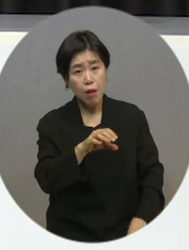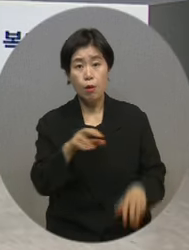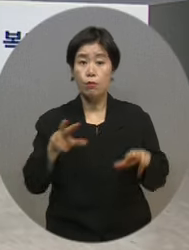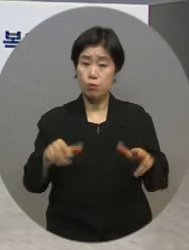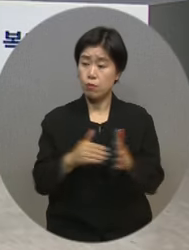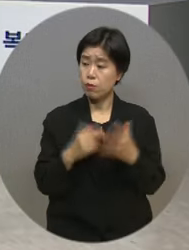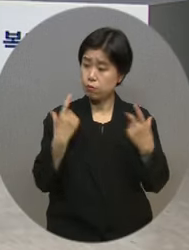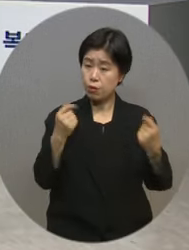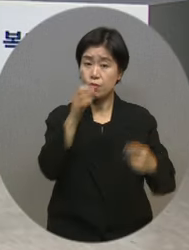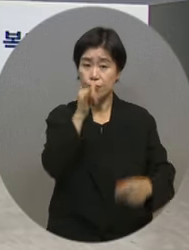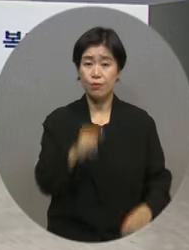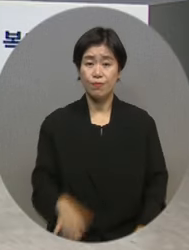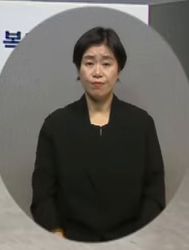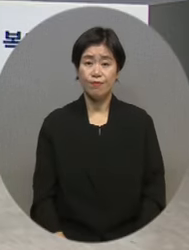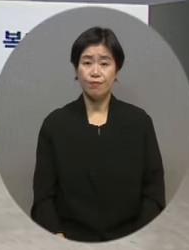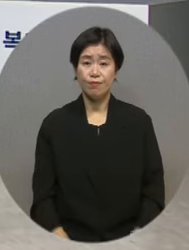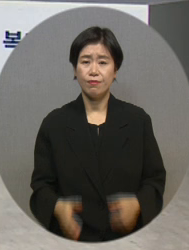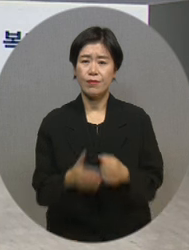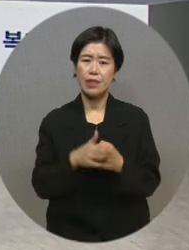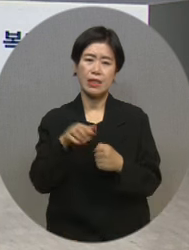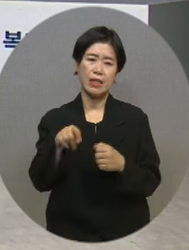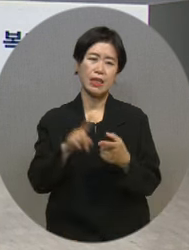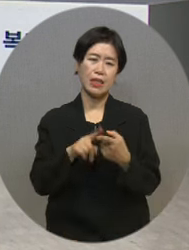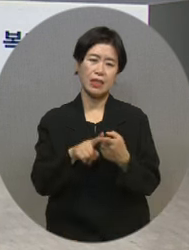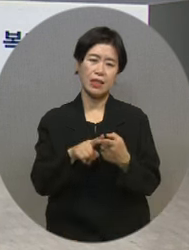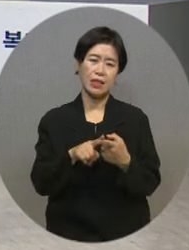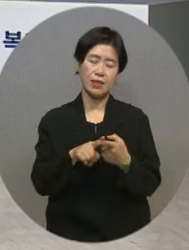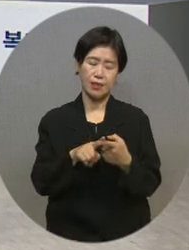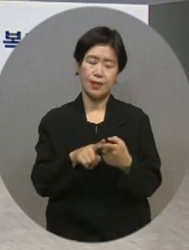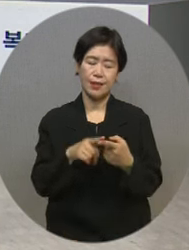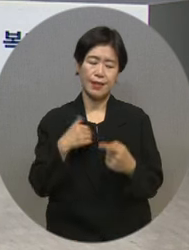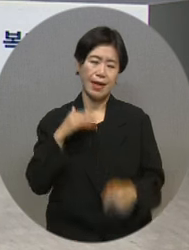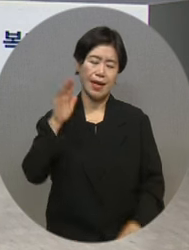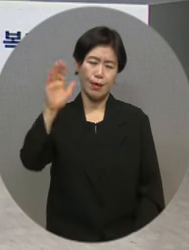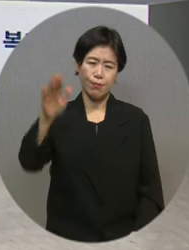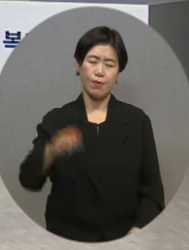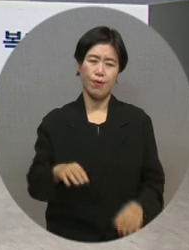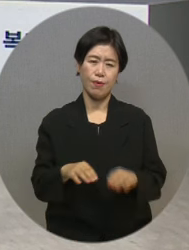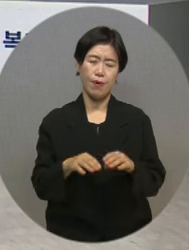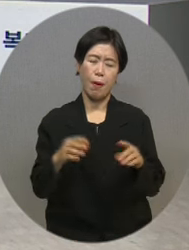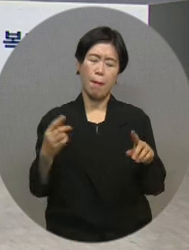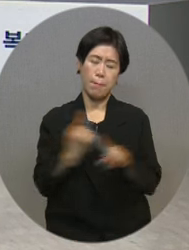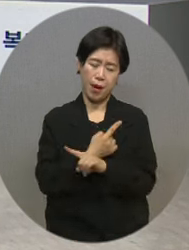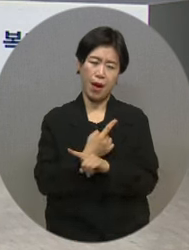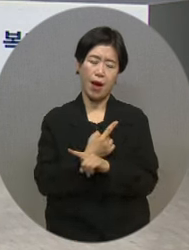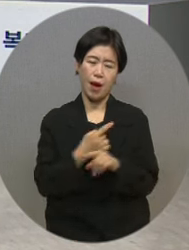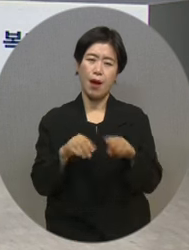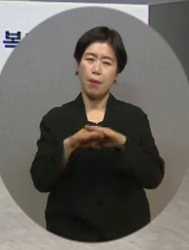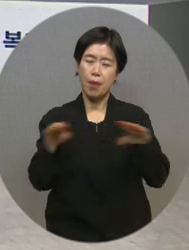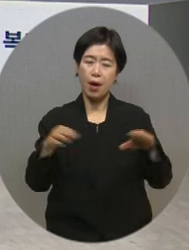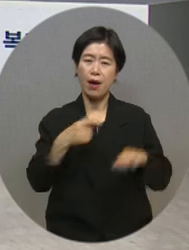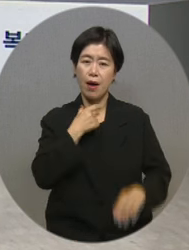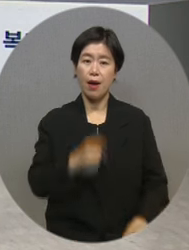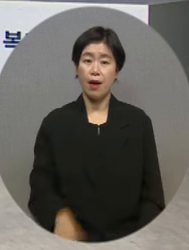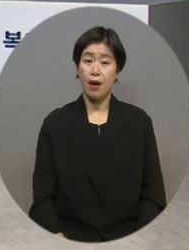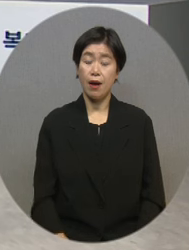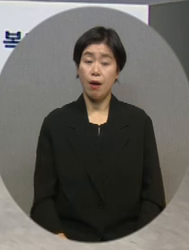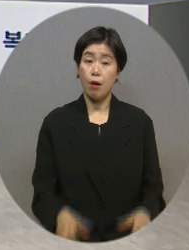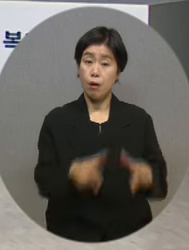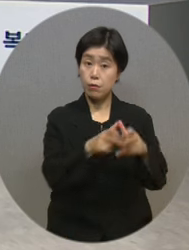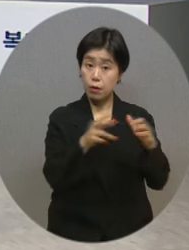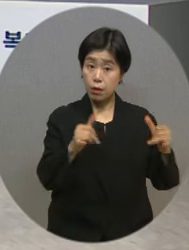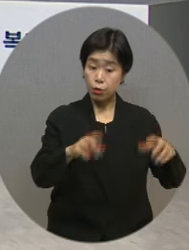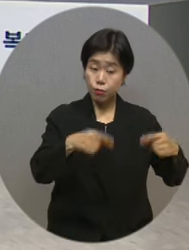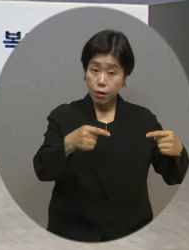거죠. 그래서 이런 것들을 저는 22대 국회에서 권리의 관점으로 장애인이 출근 시간에 휠체어